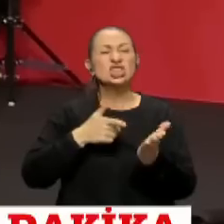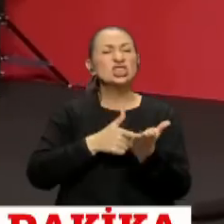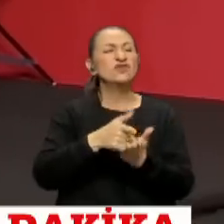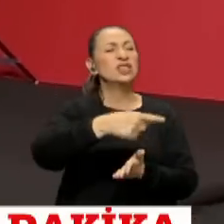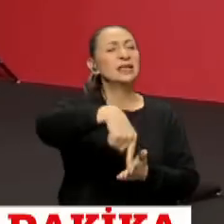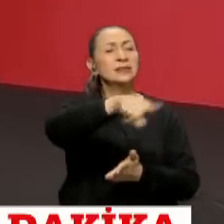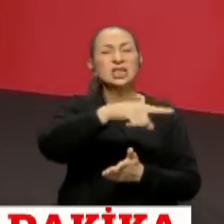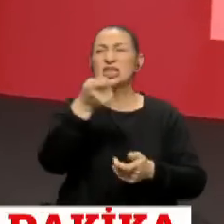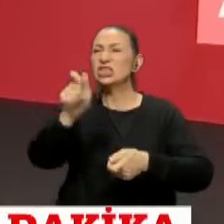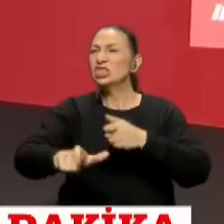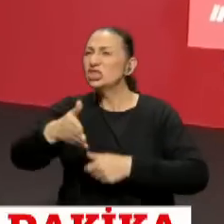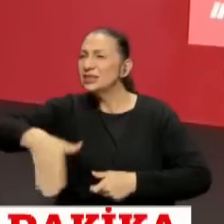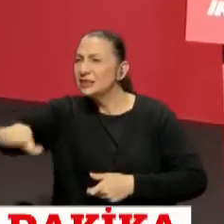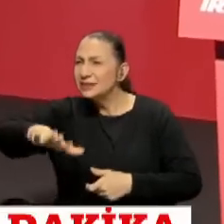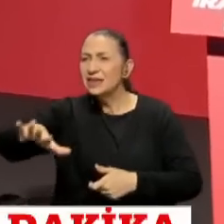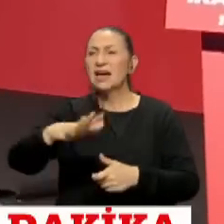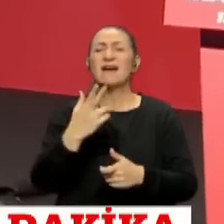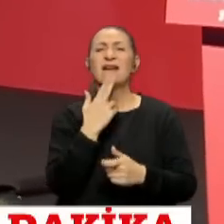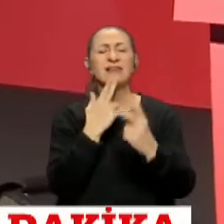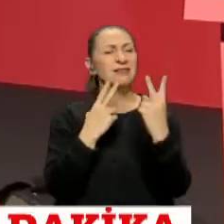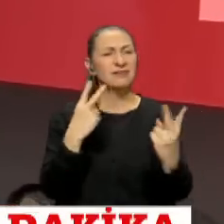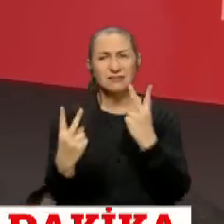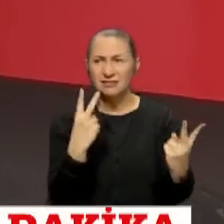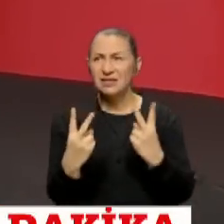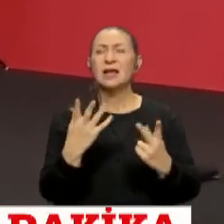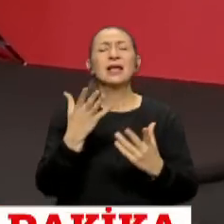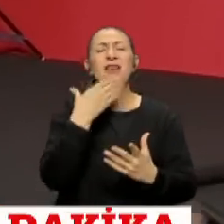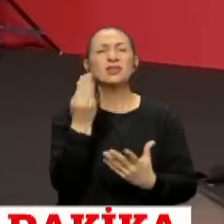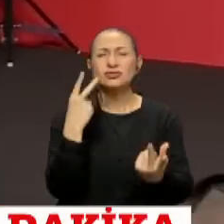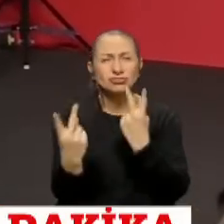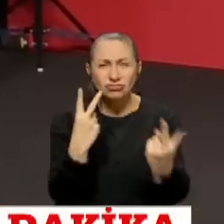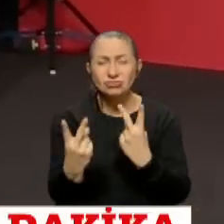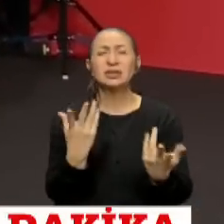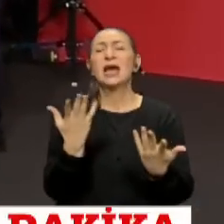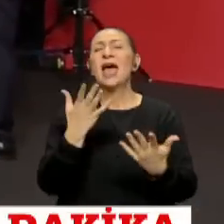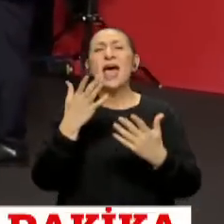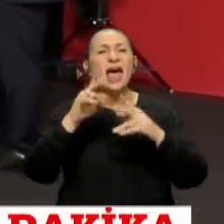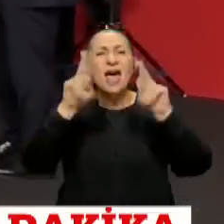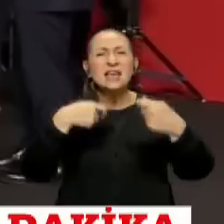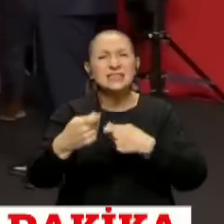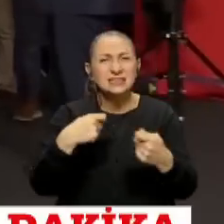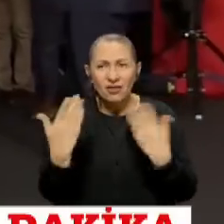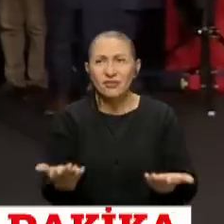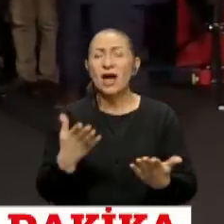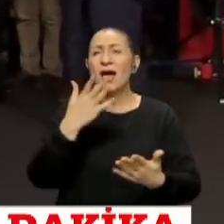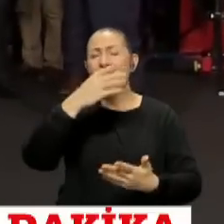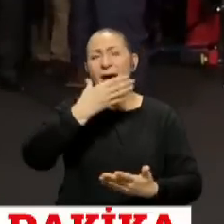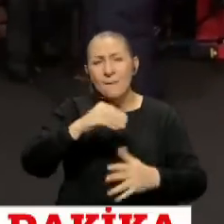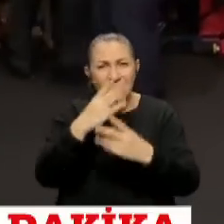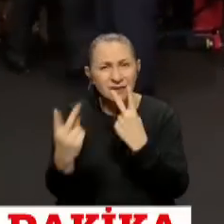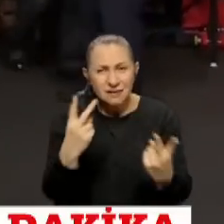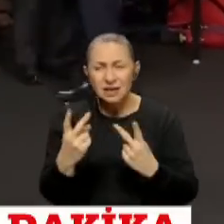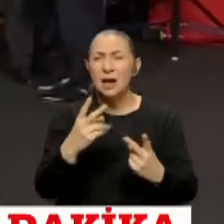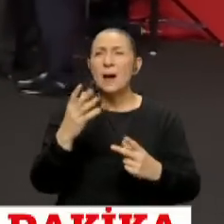çiftçilerimizin, işçilerimizin, kadınlarımızın, gençlerimizin, esnafımızın,